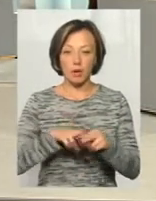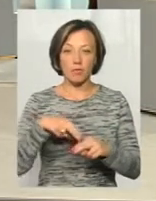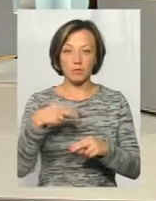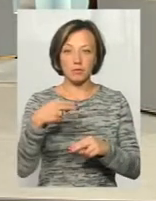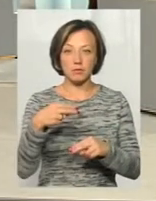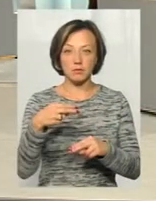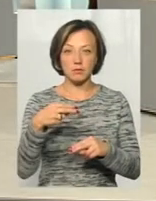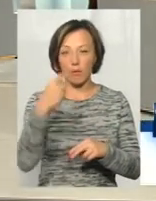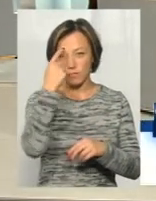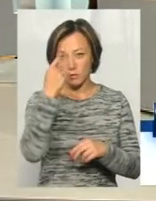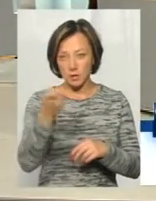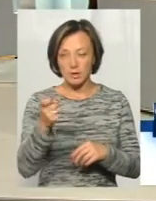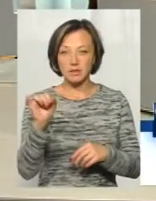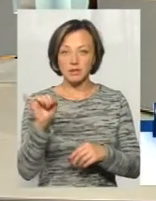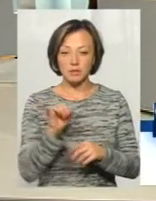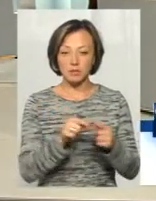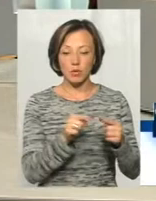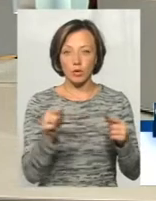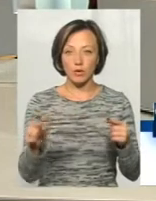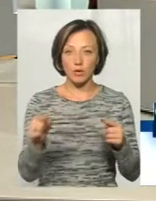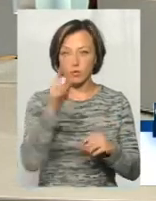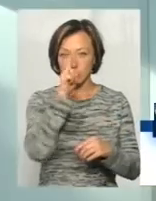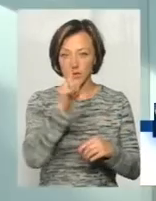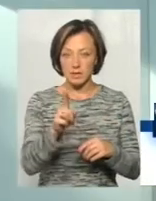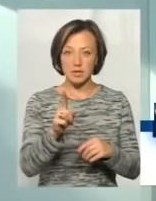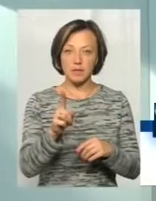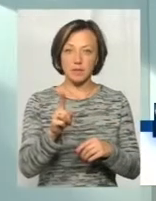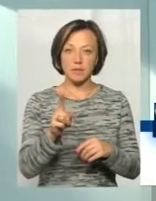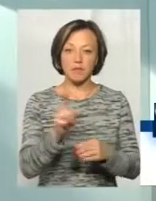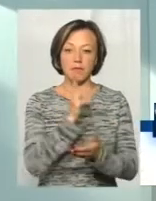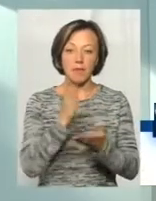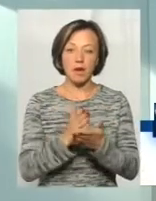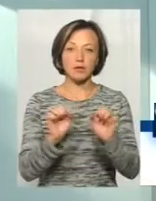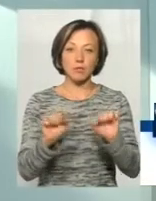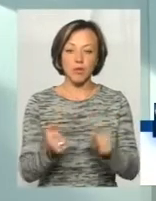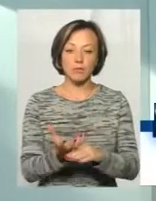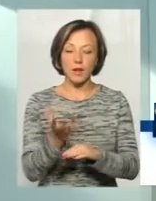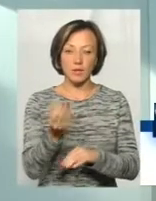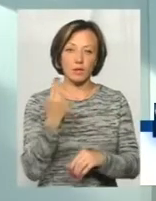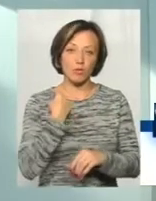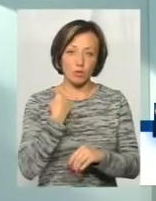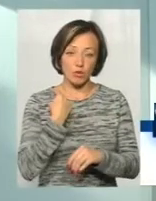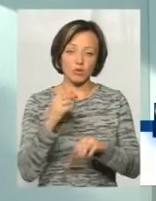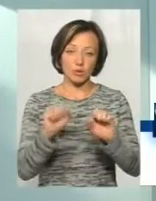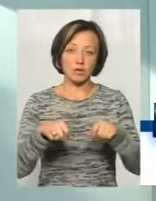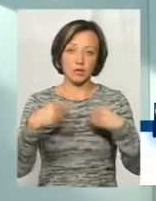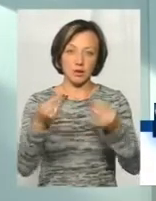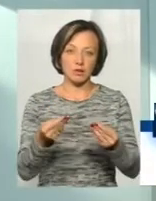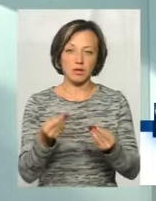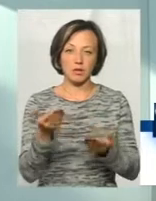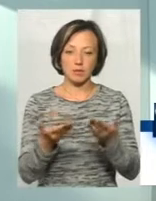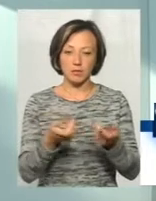про що громадянин повідомляється, і протягом місяця він має змогу сплатити такий борг. От, і потім,